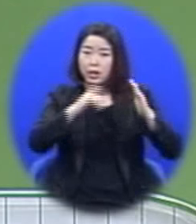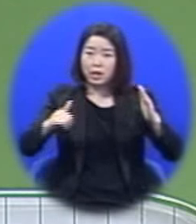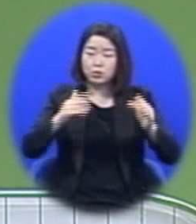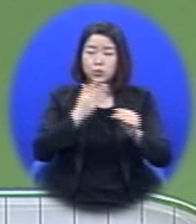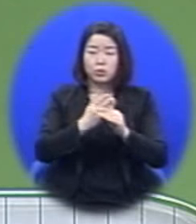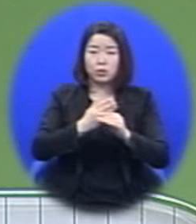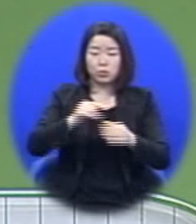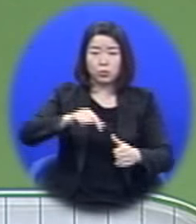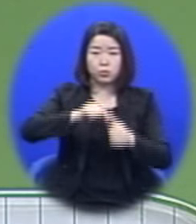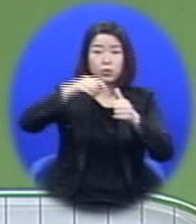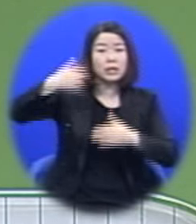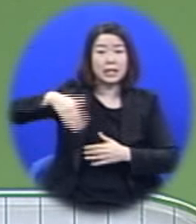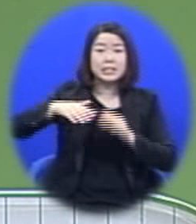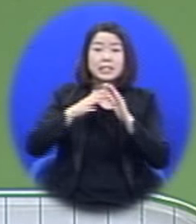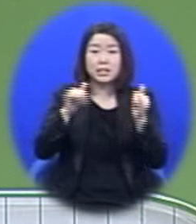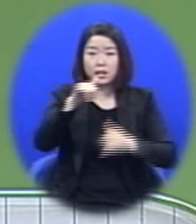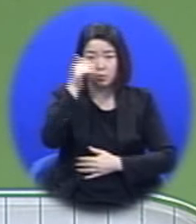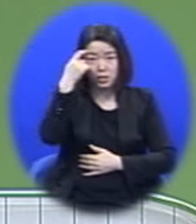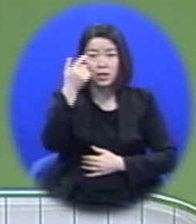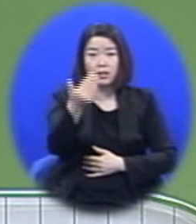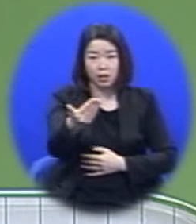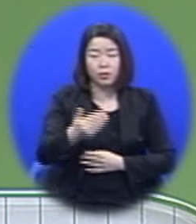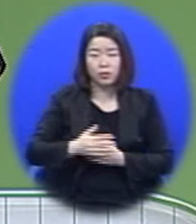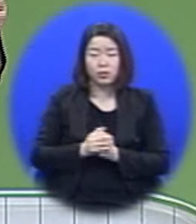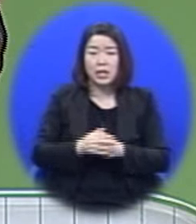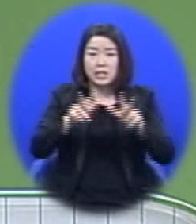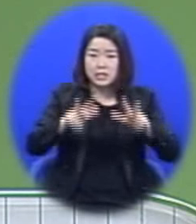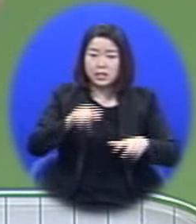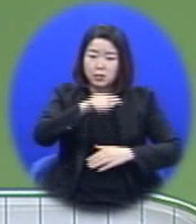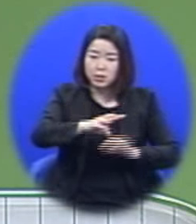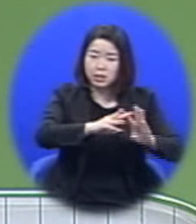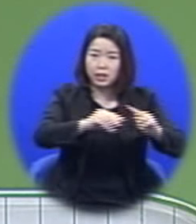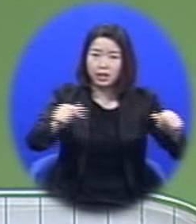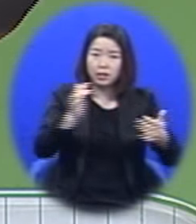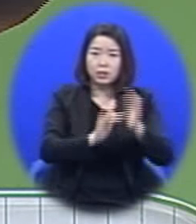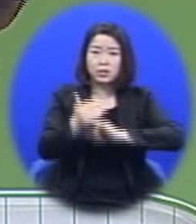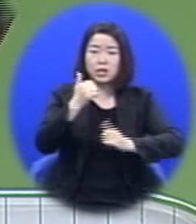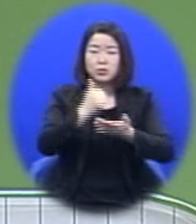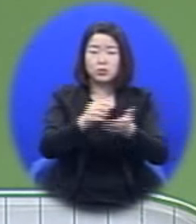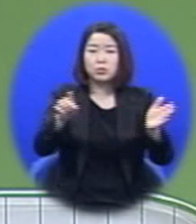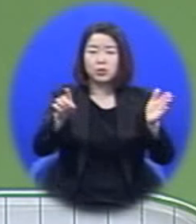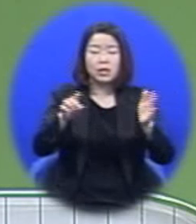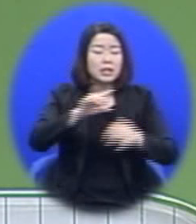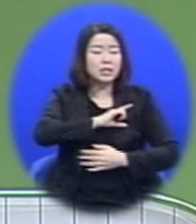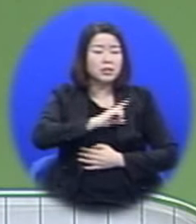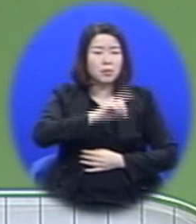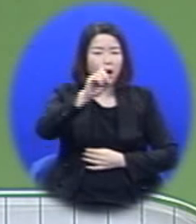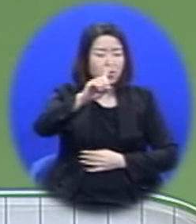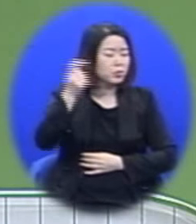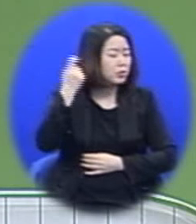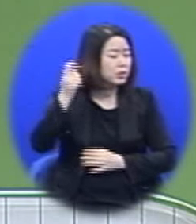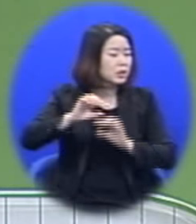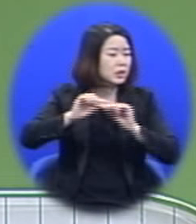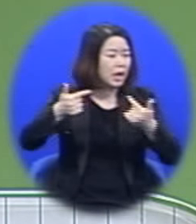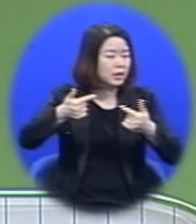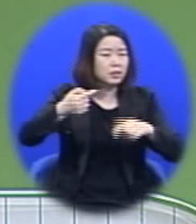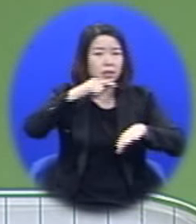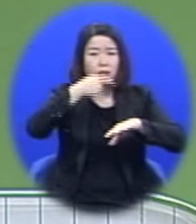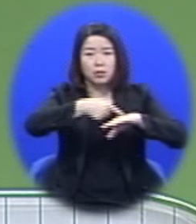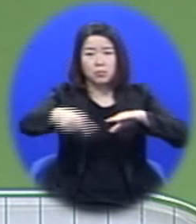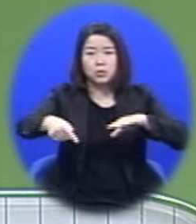못 받은 사람이 있잖아요. 지금 이 땅에는 예수님에 대해서 한 번도 들어보지 못한 족속이 여전히